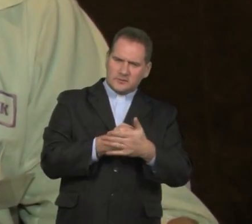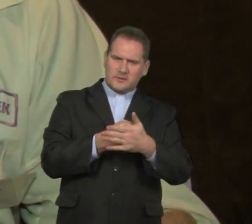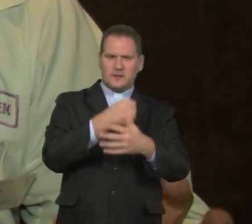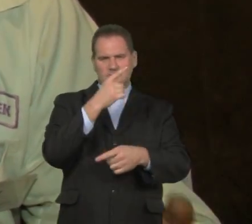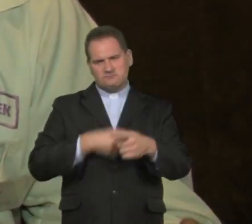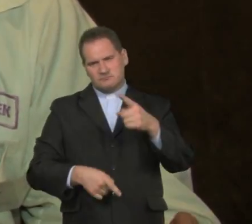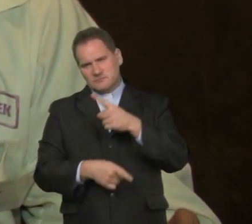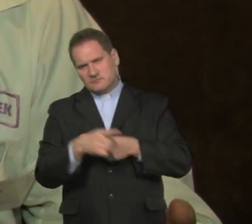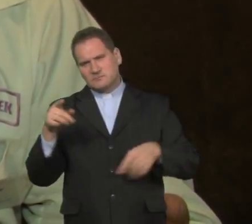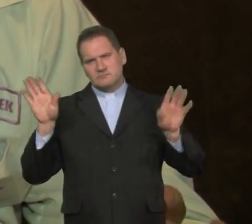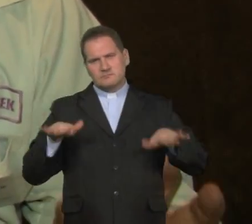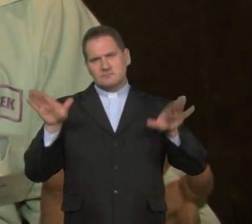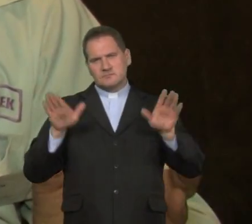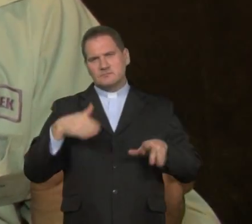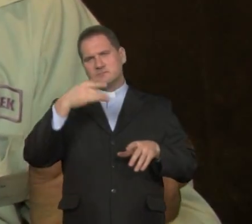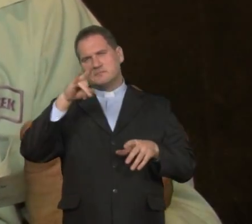Jeżeli spotkacie